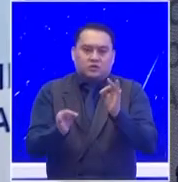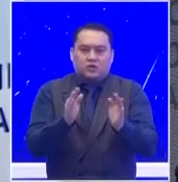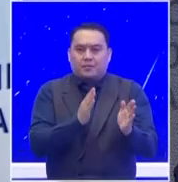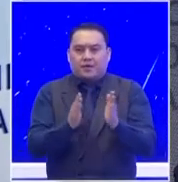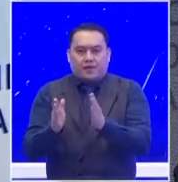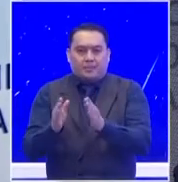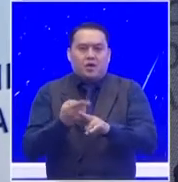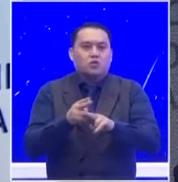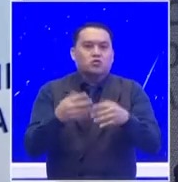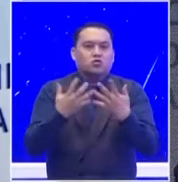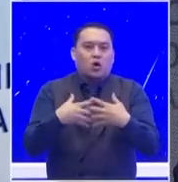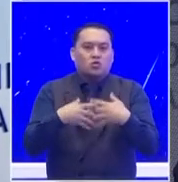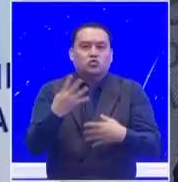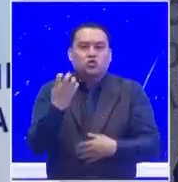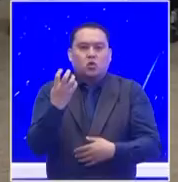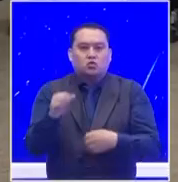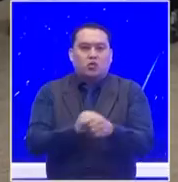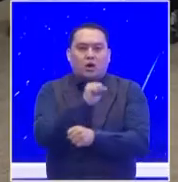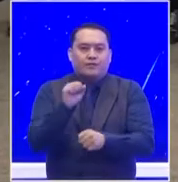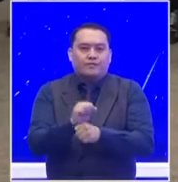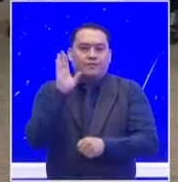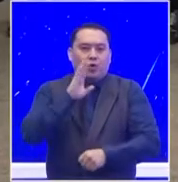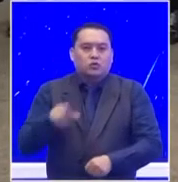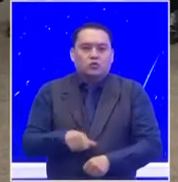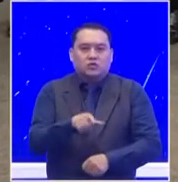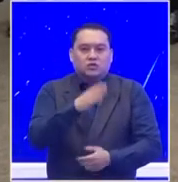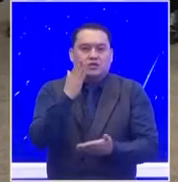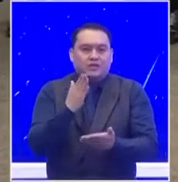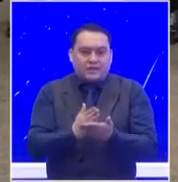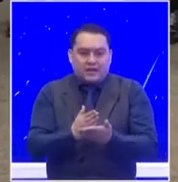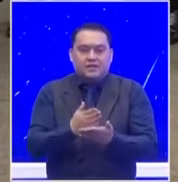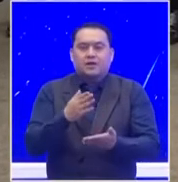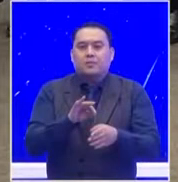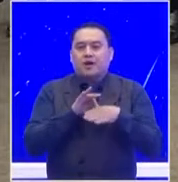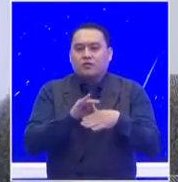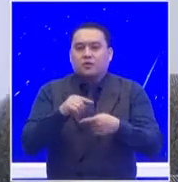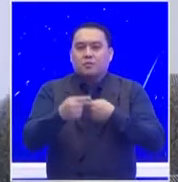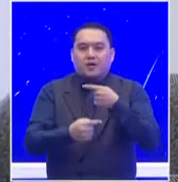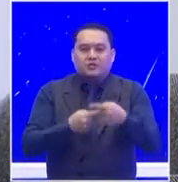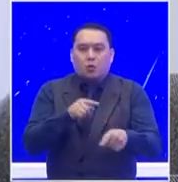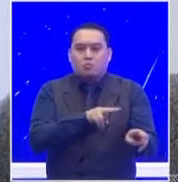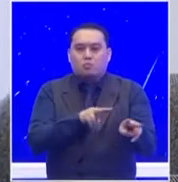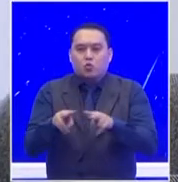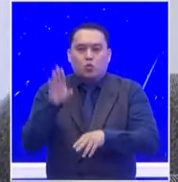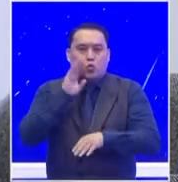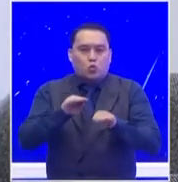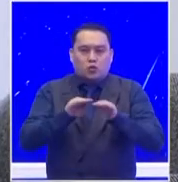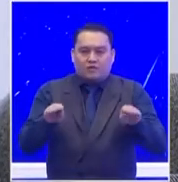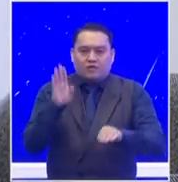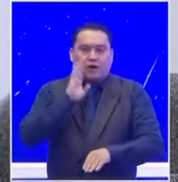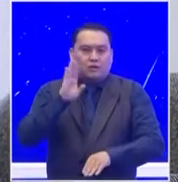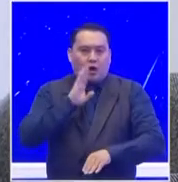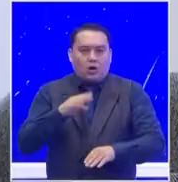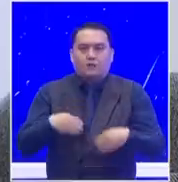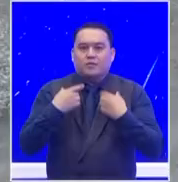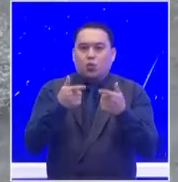В регионе насчитывается более 400 гидротехнических сооружений, на которых также ведется постоянный мониторинг уровня воды. Наряду с